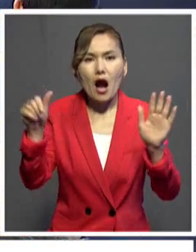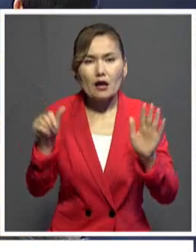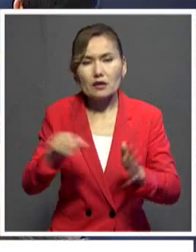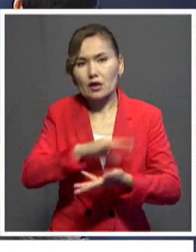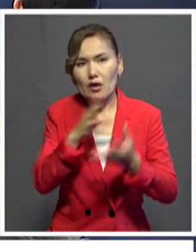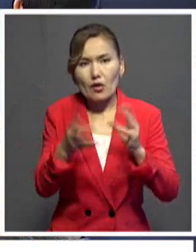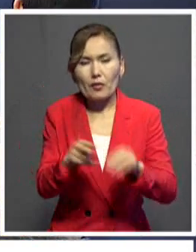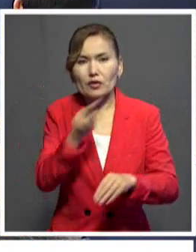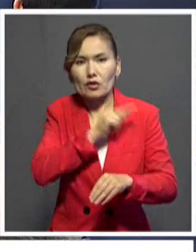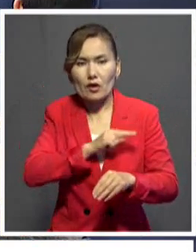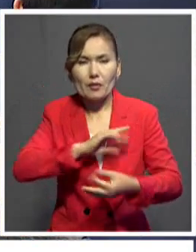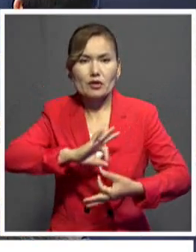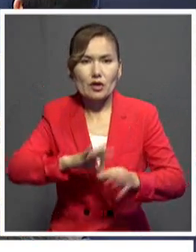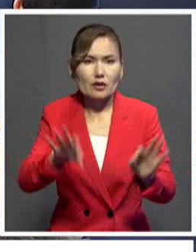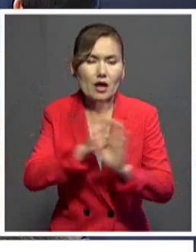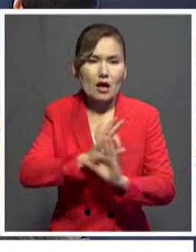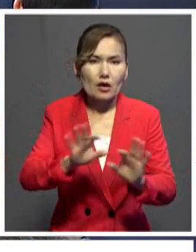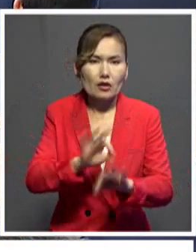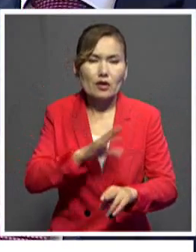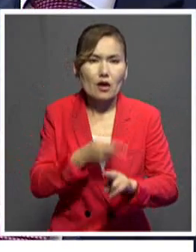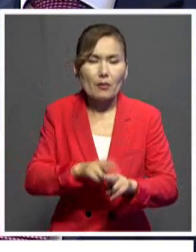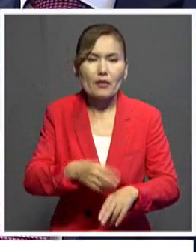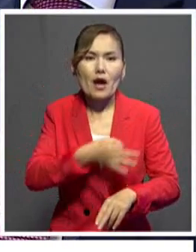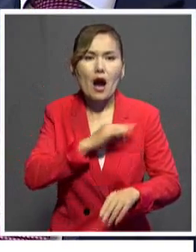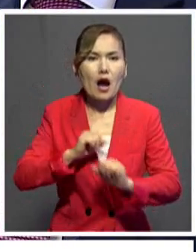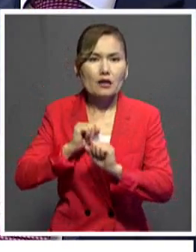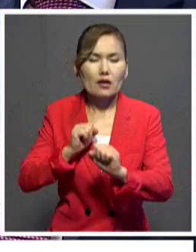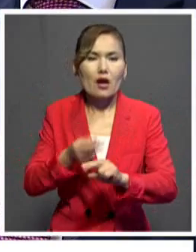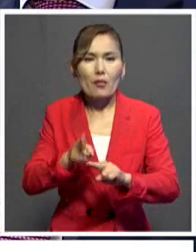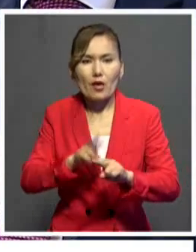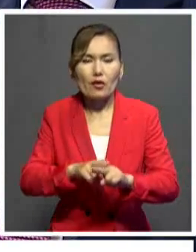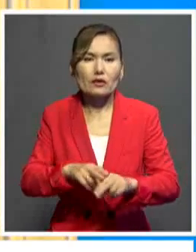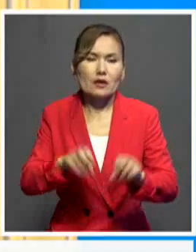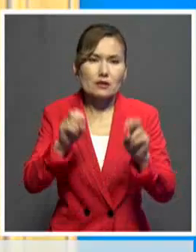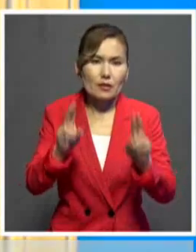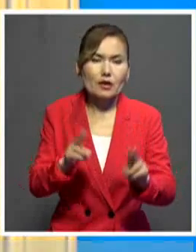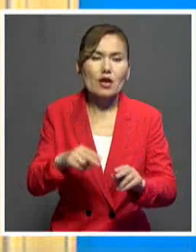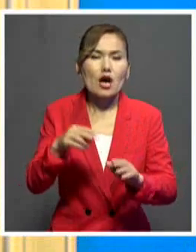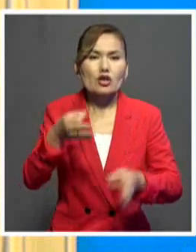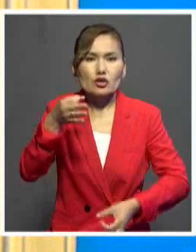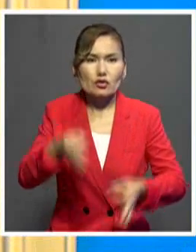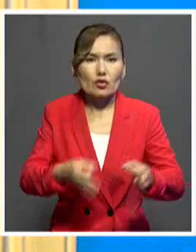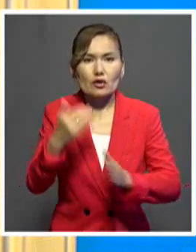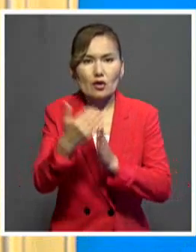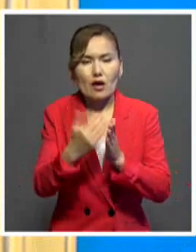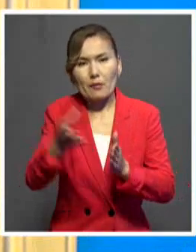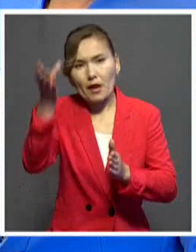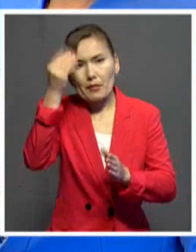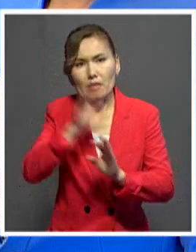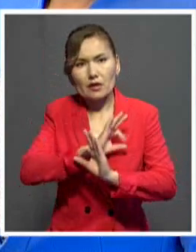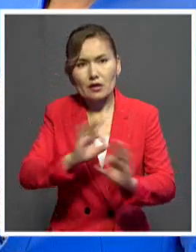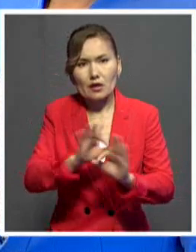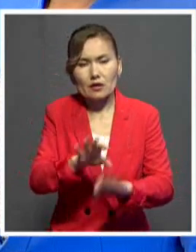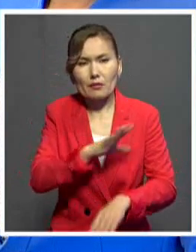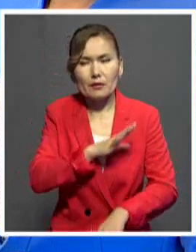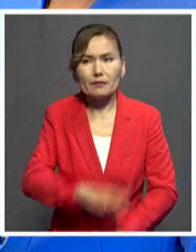соттың жетістіктері мен кемшіліктері талқыланды. Адвокаттар, заңгерлер мен прокурорларға сот жүйесі жөніндегі пікірлерін айтуға мүмкіндік берілді.